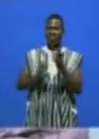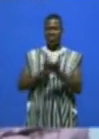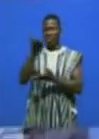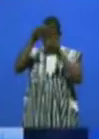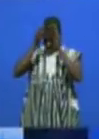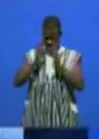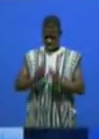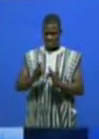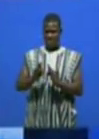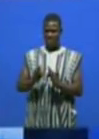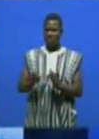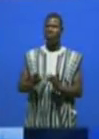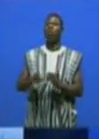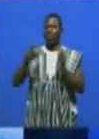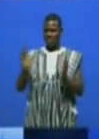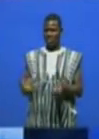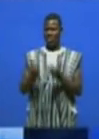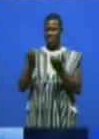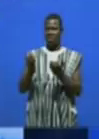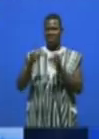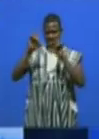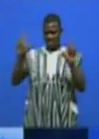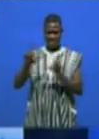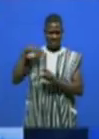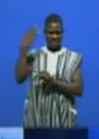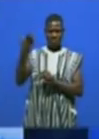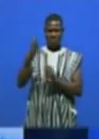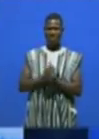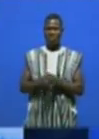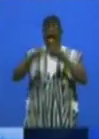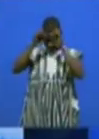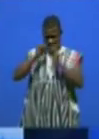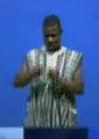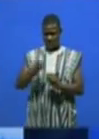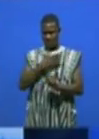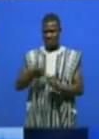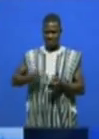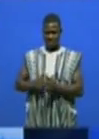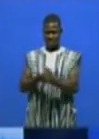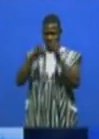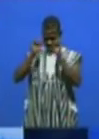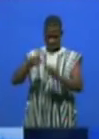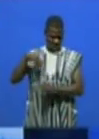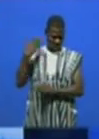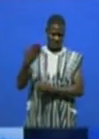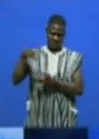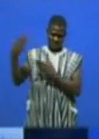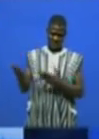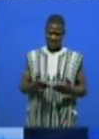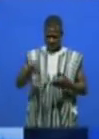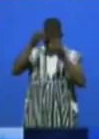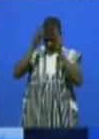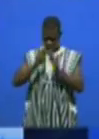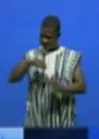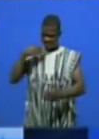je crois que lundi prochain le président et sa suite pour apprendre à mener des décisions de motiver sur